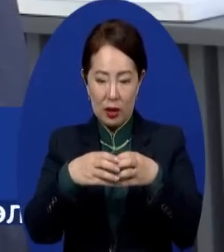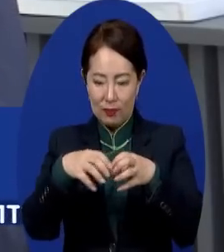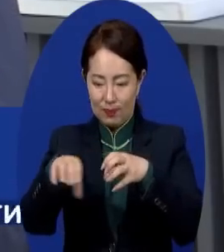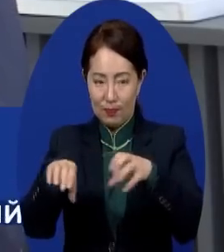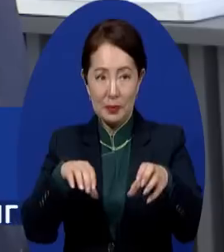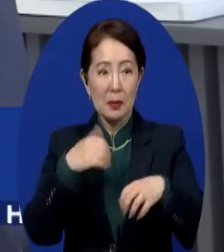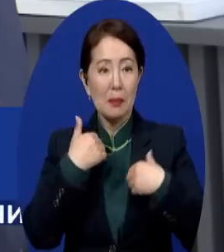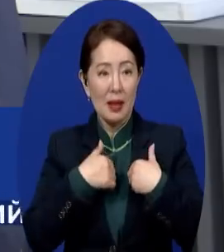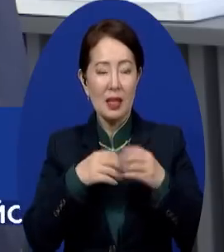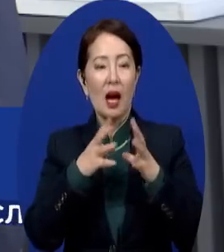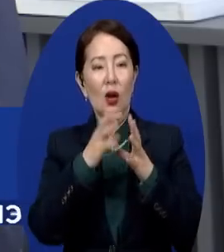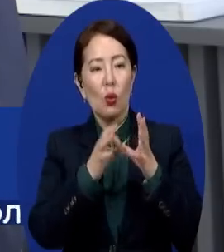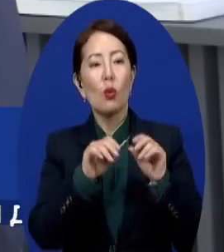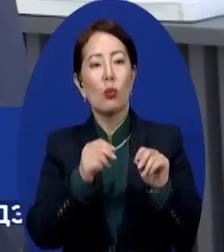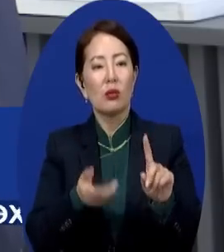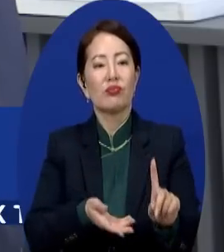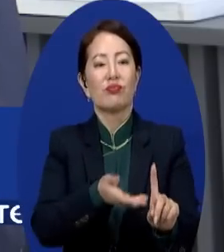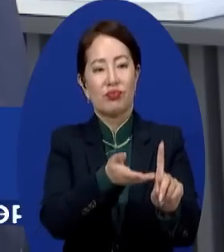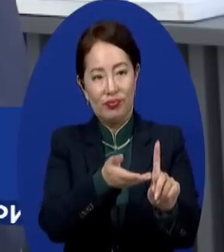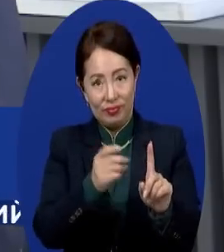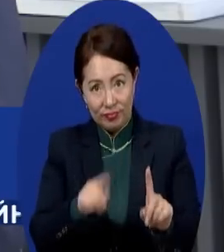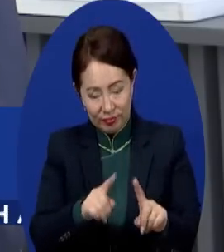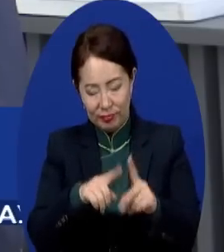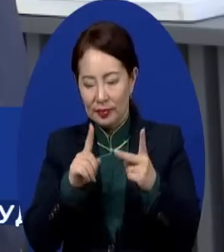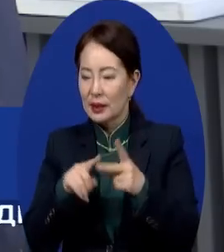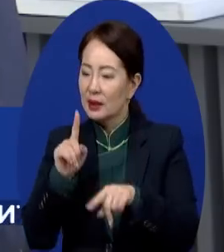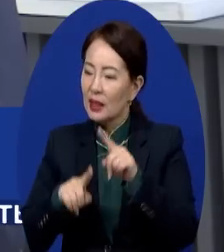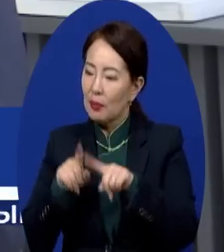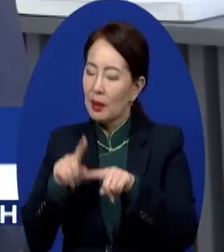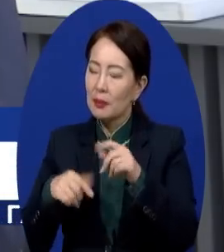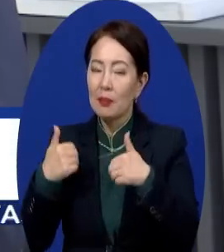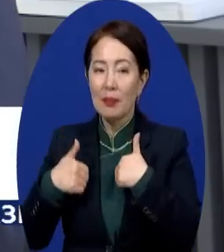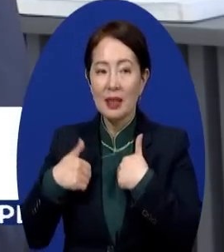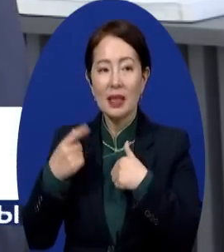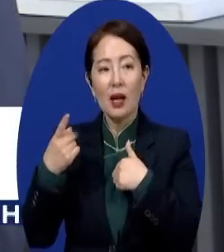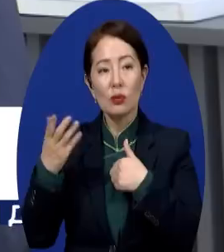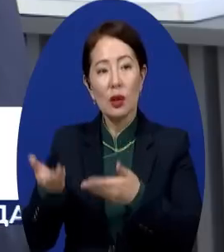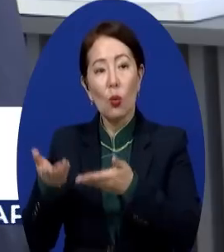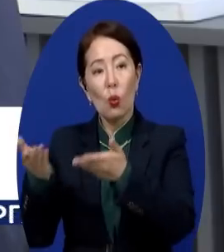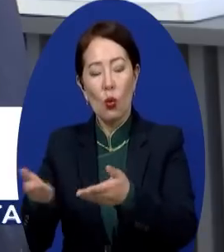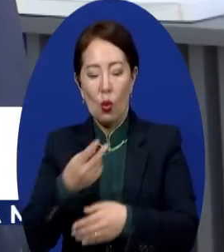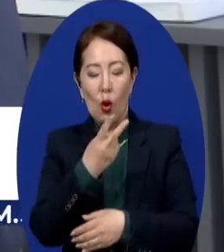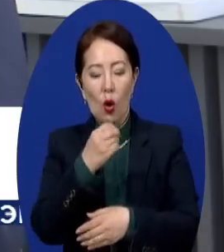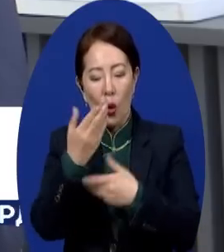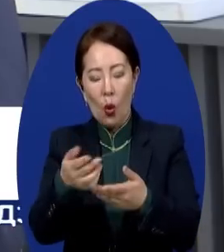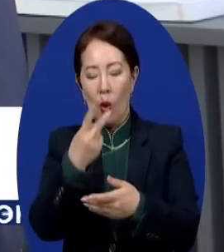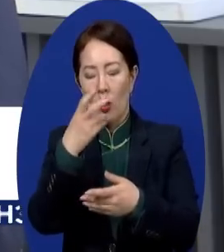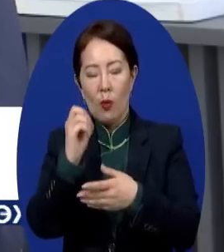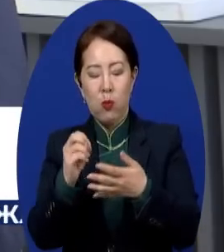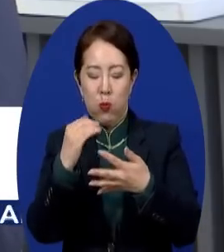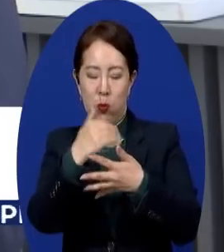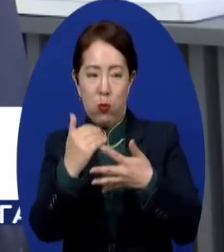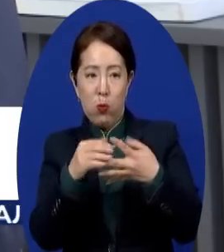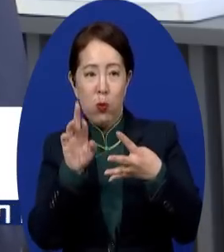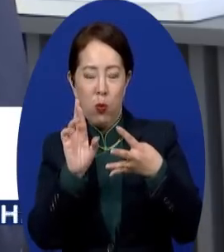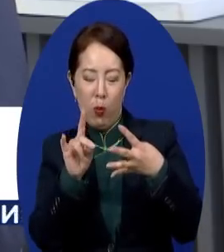нар нь 10% урамшуул авах байд үнэн цалингийн ямар багш нар нь 15, 20, 25% хувийн